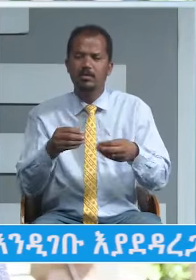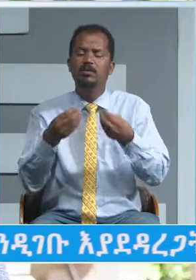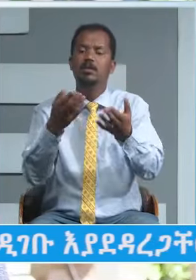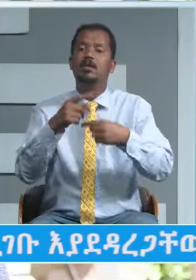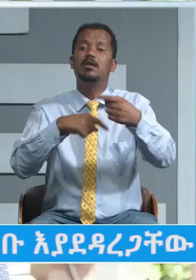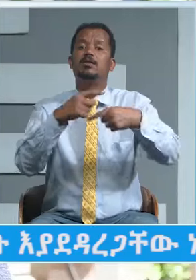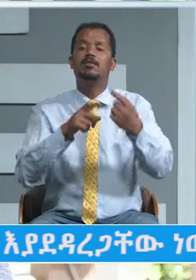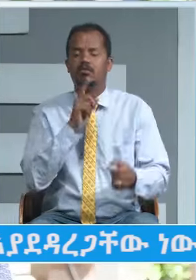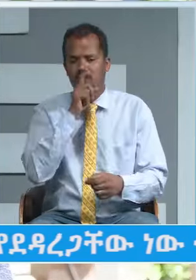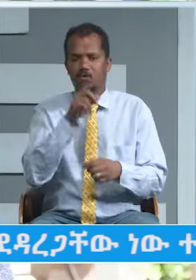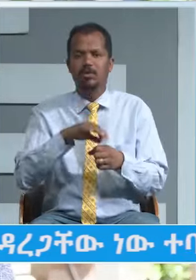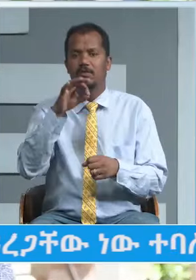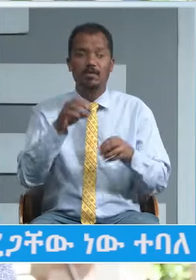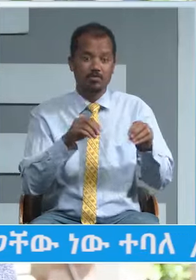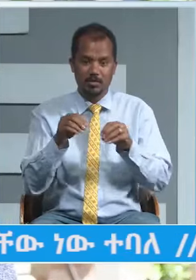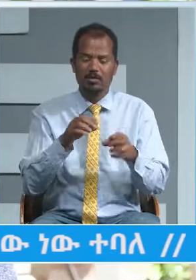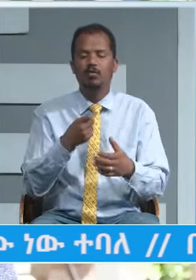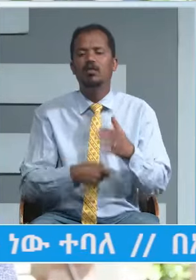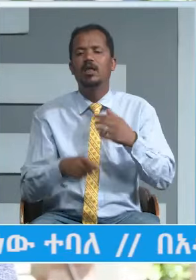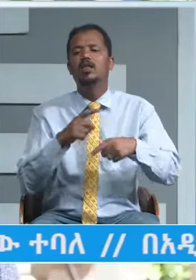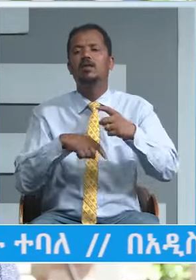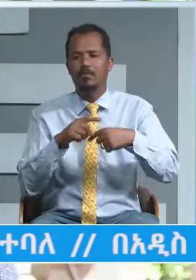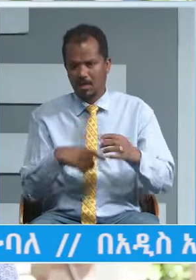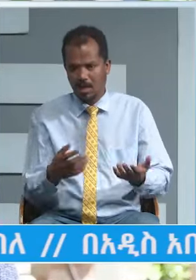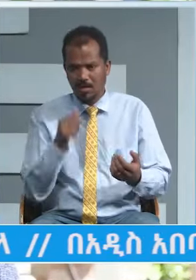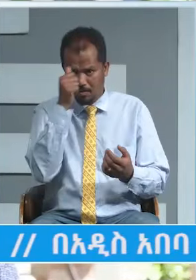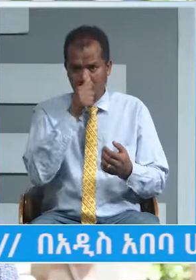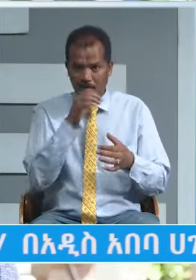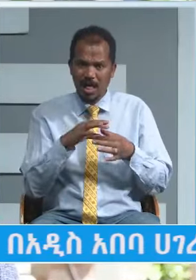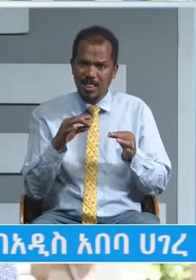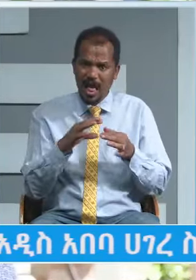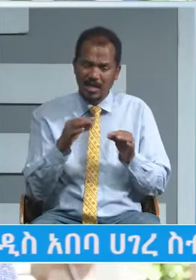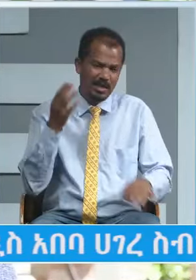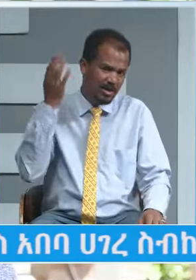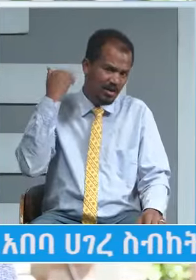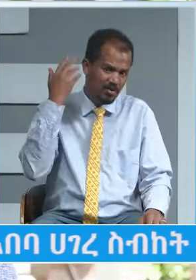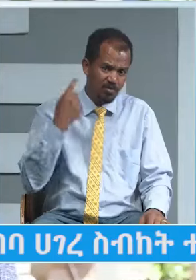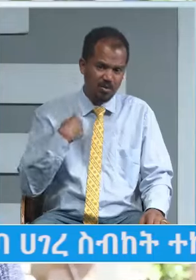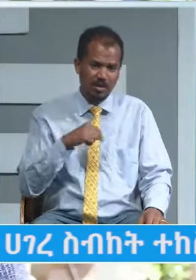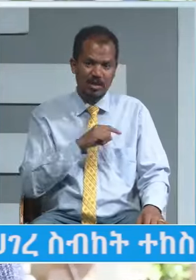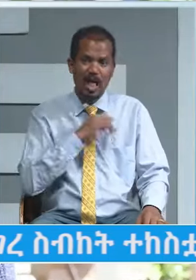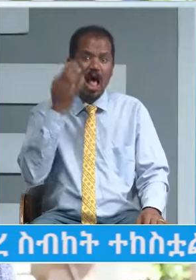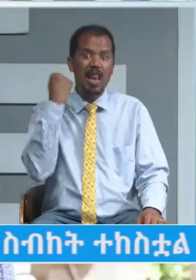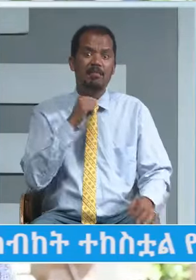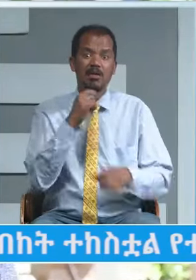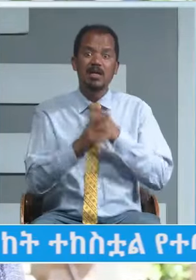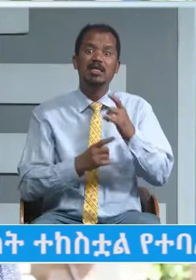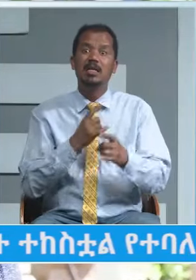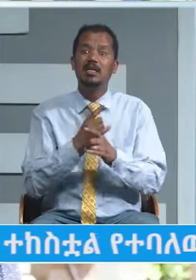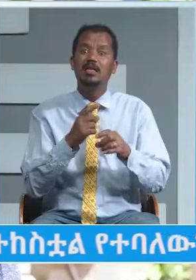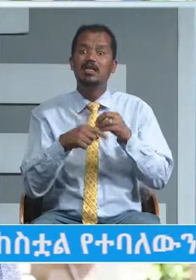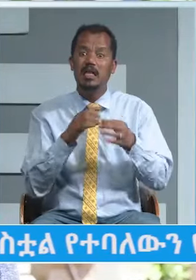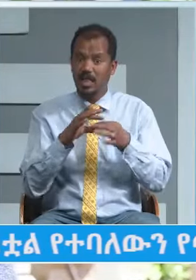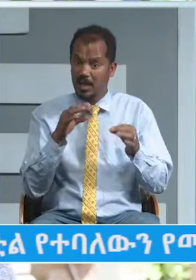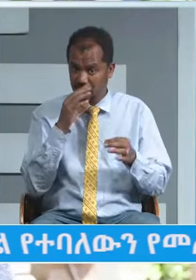አመራር እየሰጠ ቢሄድ ከእውነት መንፈስ ብንቀሳቀስ ውጤት ይመጣል። ምንድነው በኢትዮጵያ ታሪክ ከጥንቱ እኛ ስላልነበርባቸው ዘመናትም ጭምር